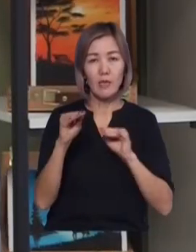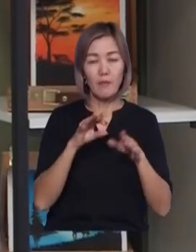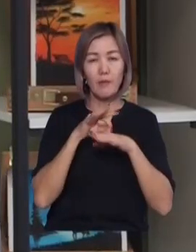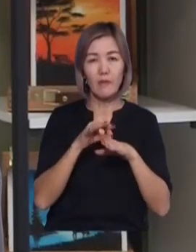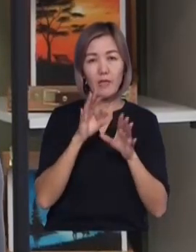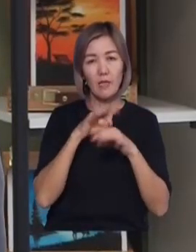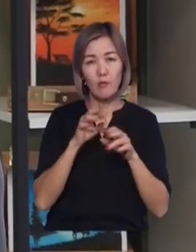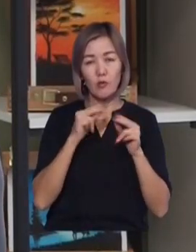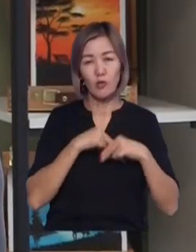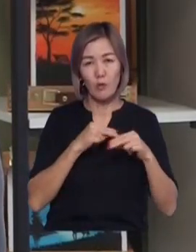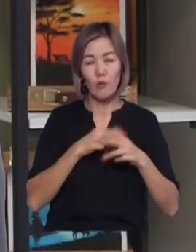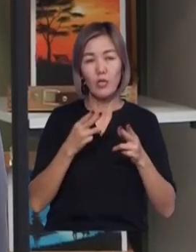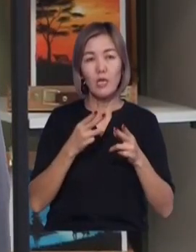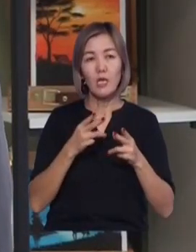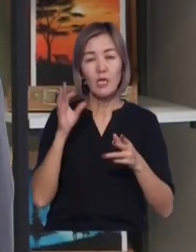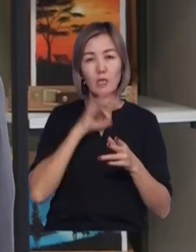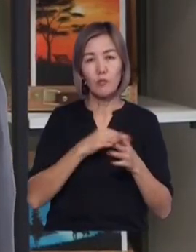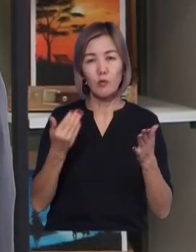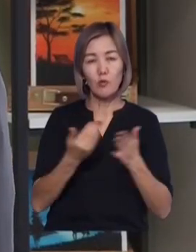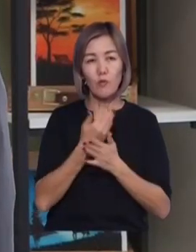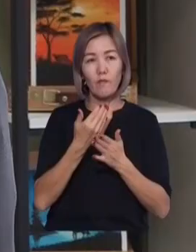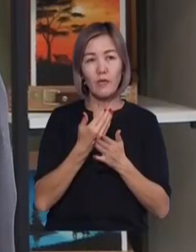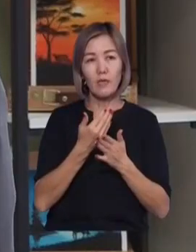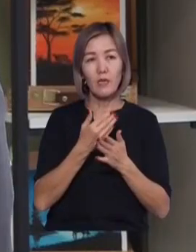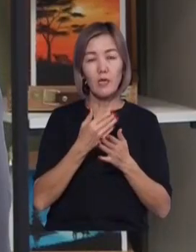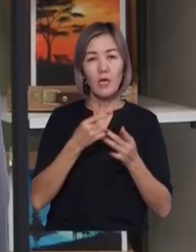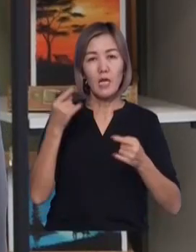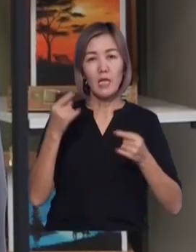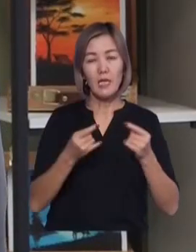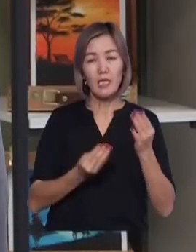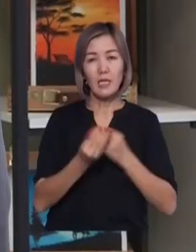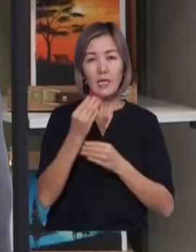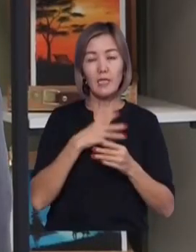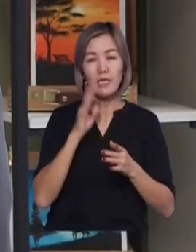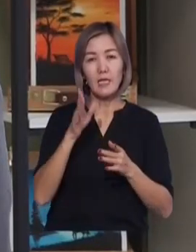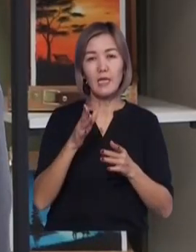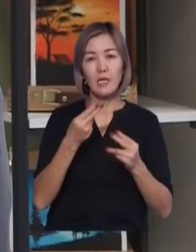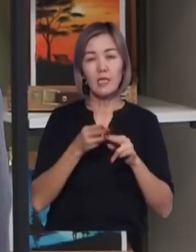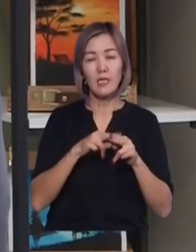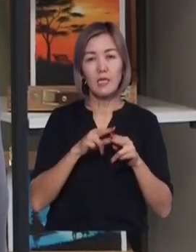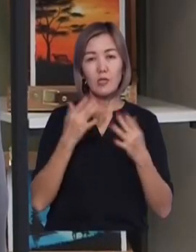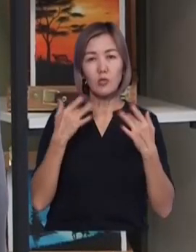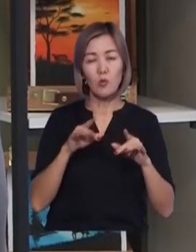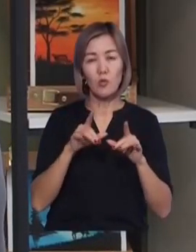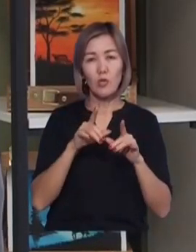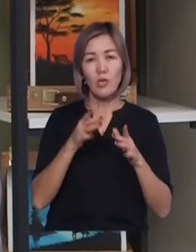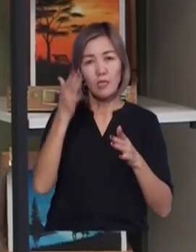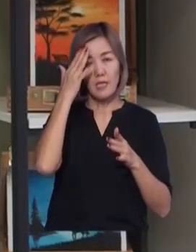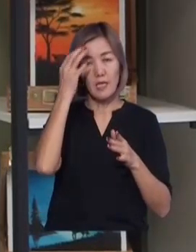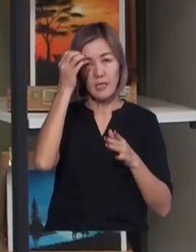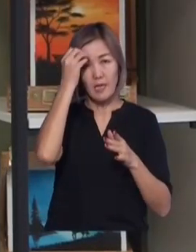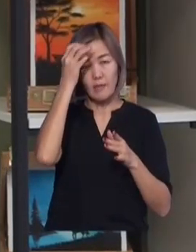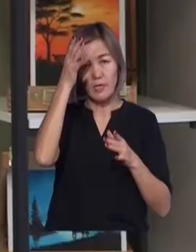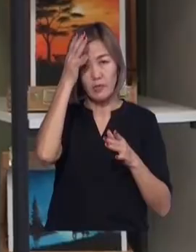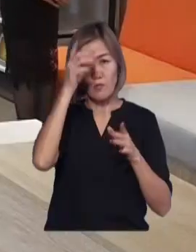проведения лабораторных работ, а также используются современные LED-доски. Я уверена, что в дальнейшем из этой школы выйдет немало талантливых и